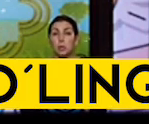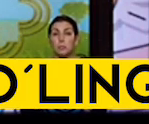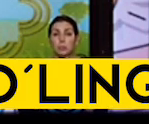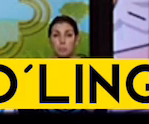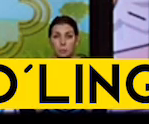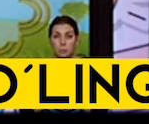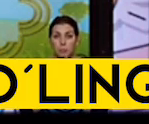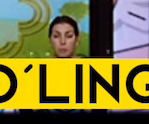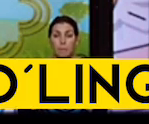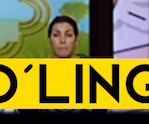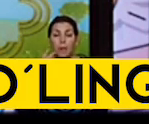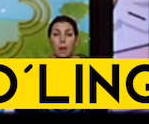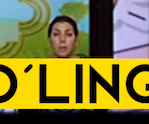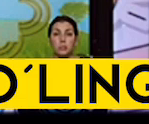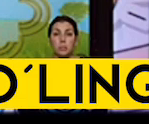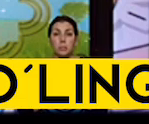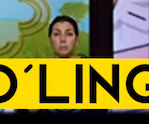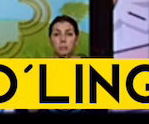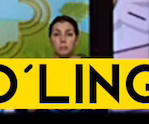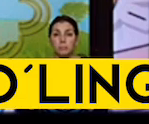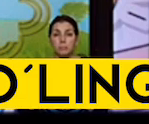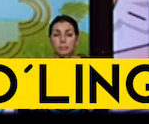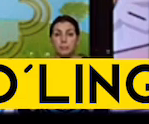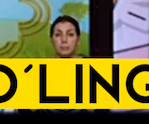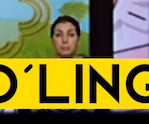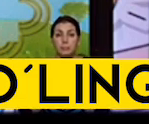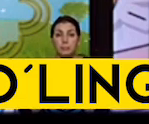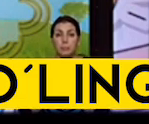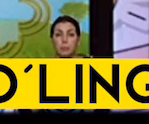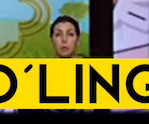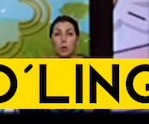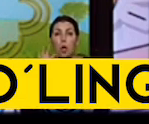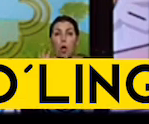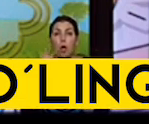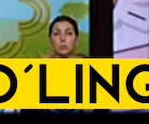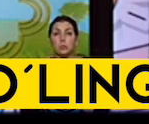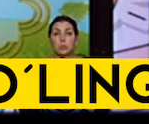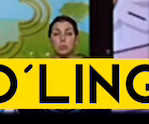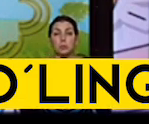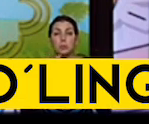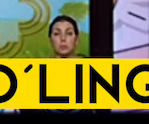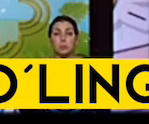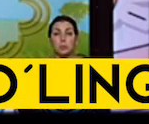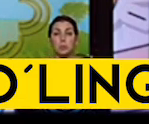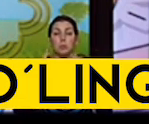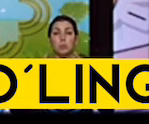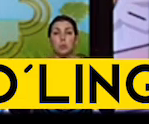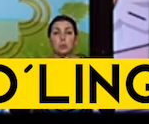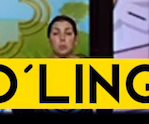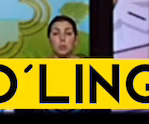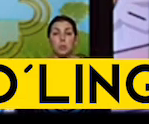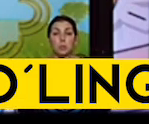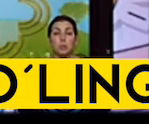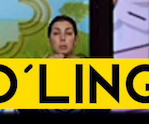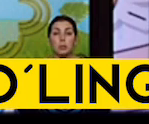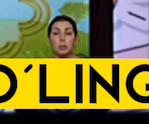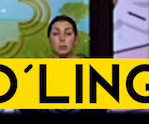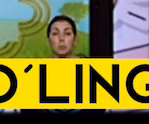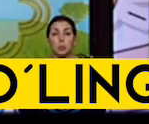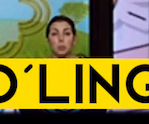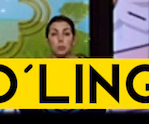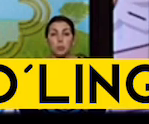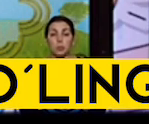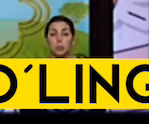topshiriqni bajaramiz, faqat she'rning ikkinchi qismi bilan. Ostingda bosgan donni tuyog'ing qilsin mayda.